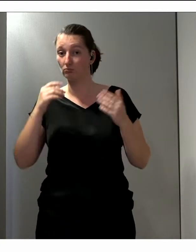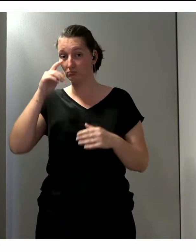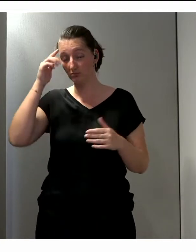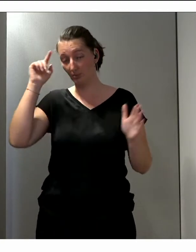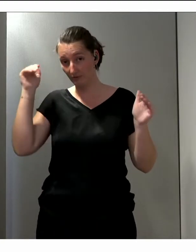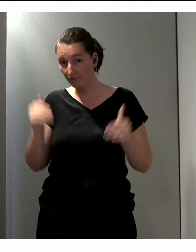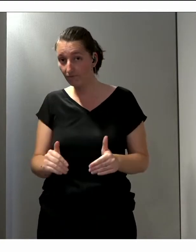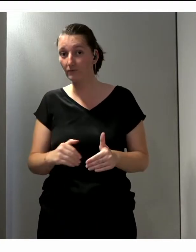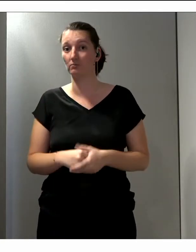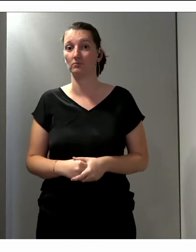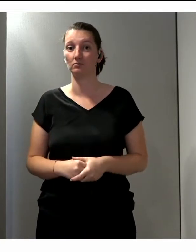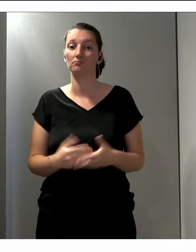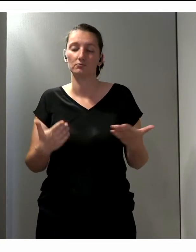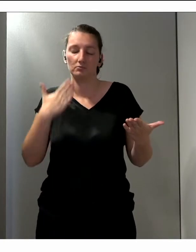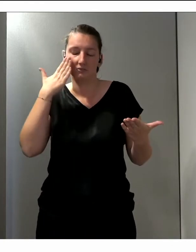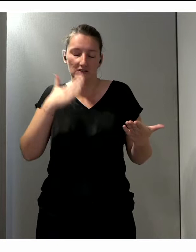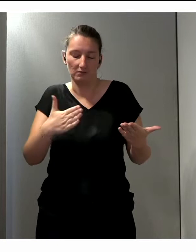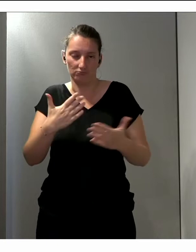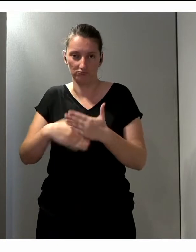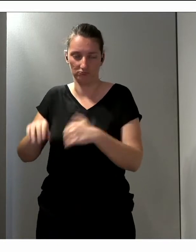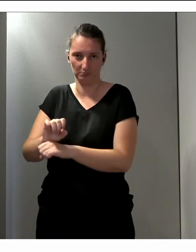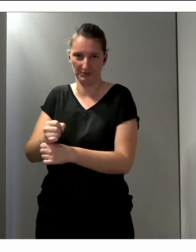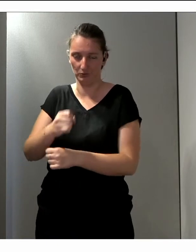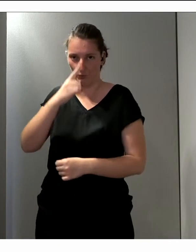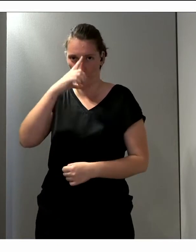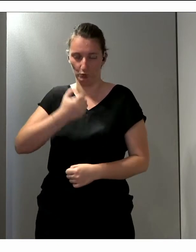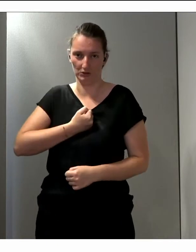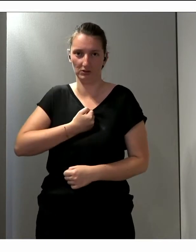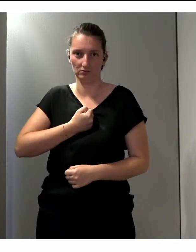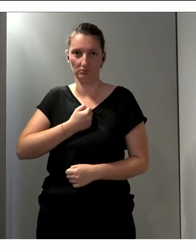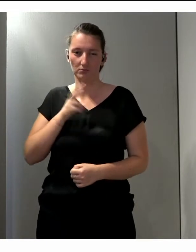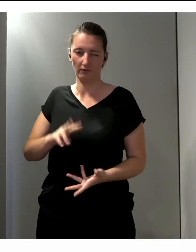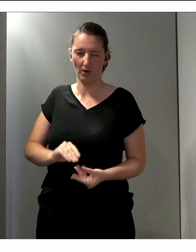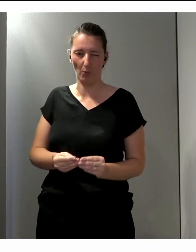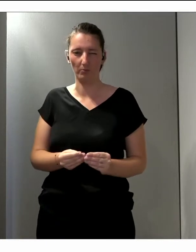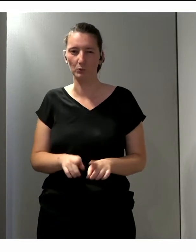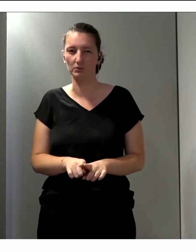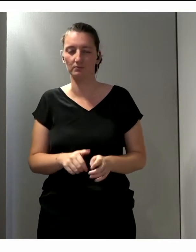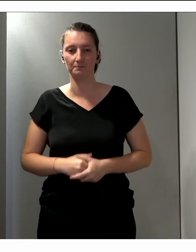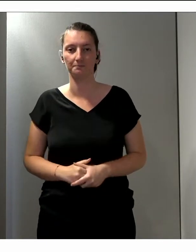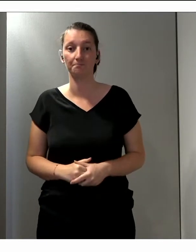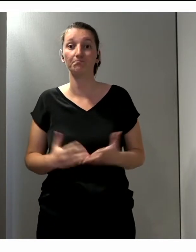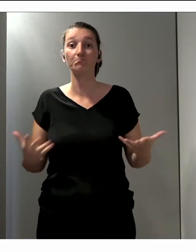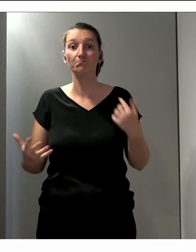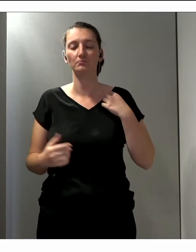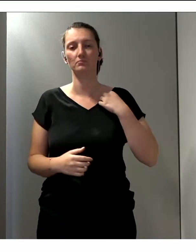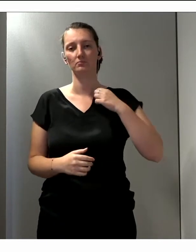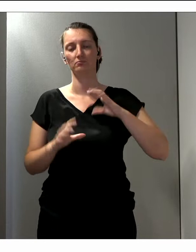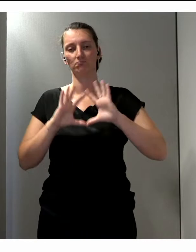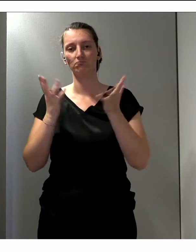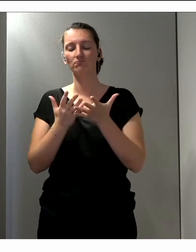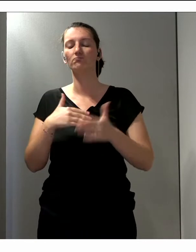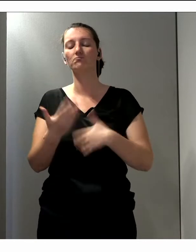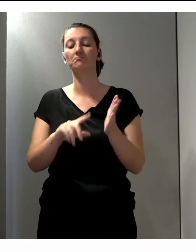que le nombre de suicides en prison pose réellement un problème. Alors face à ça,